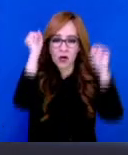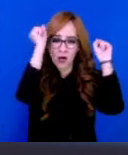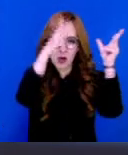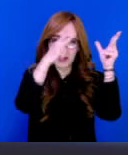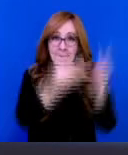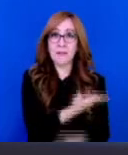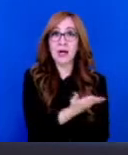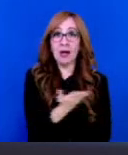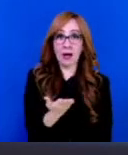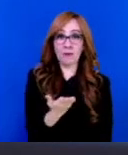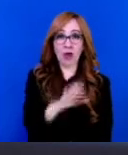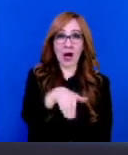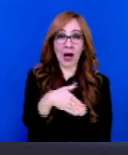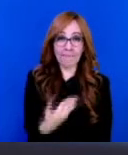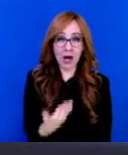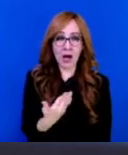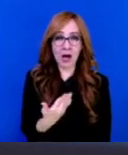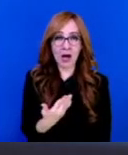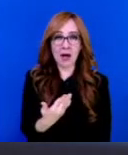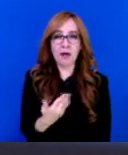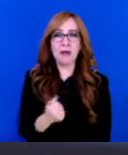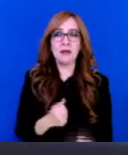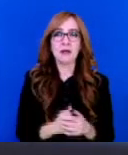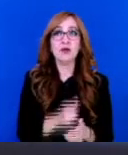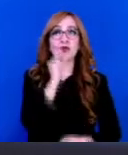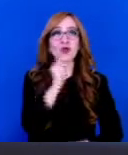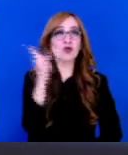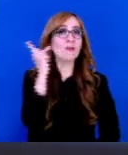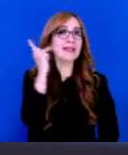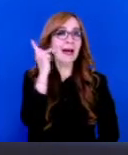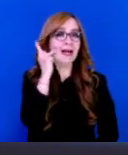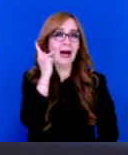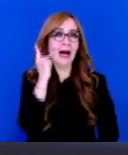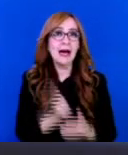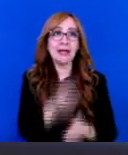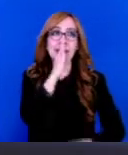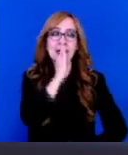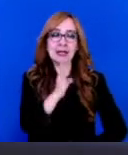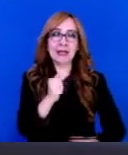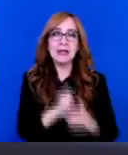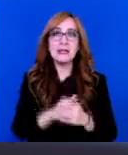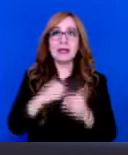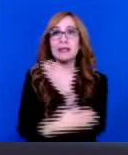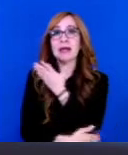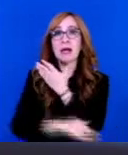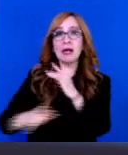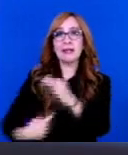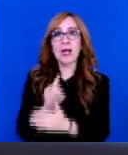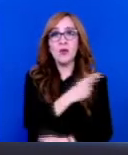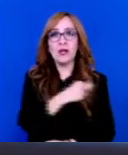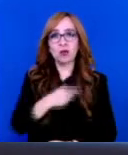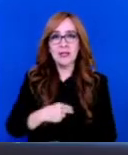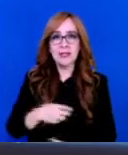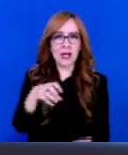saudara Paslon 01 untuk menjaga integritas negara kesatuan Republik Indonesia di